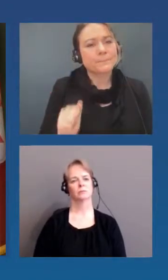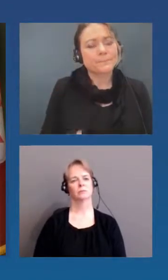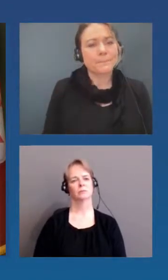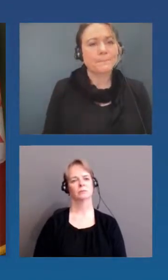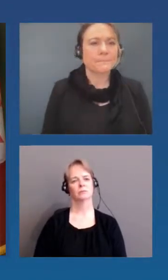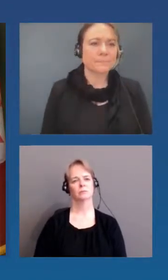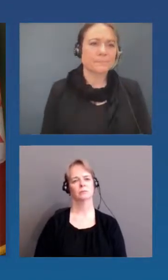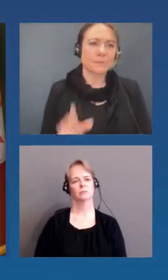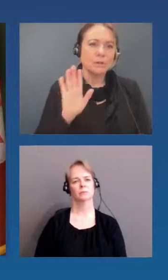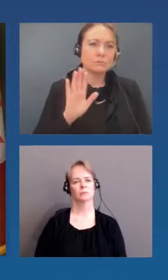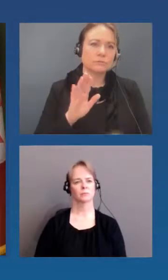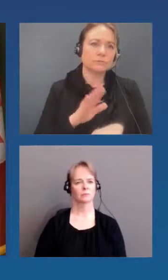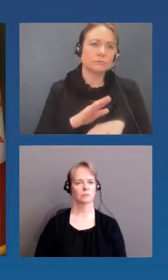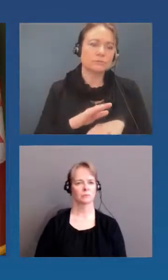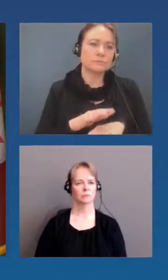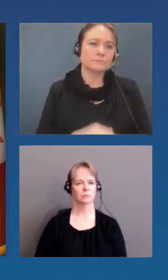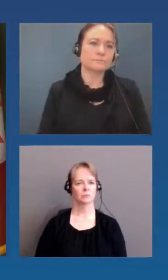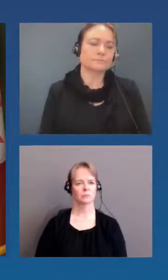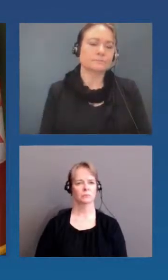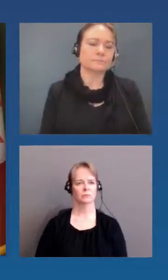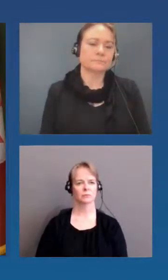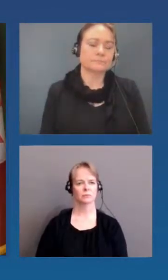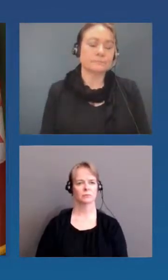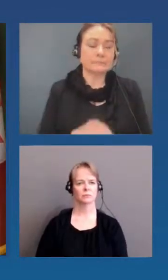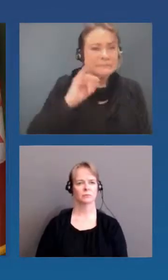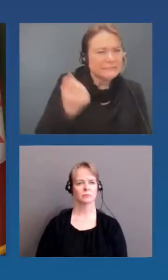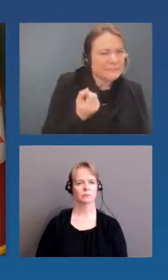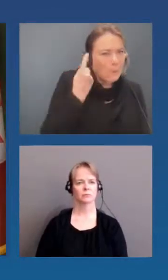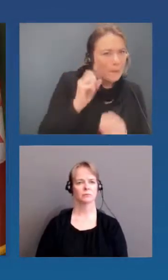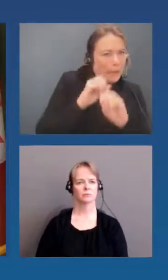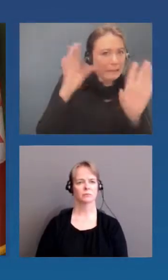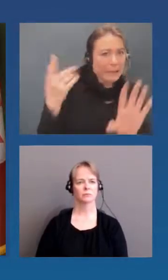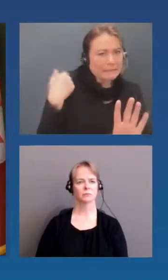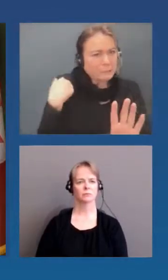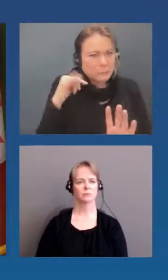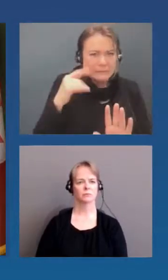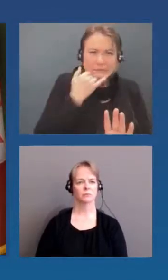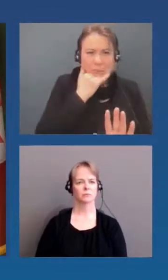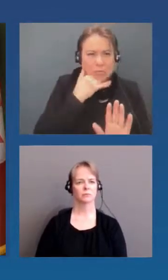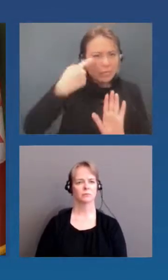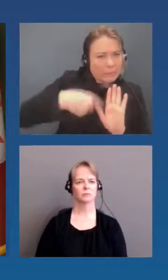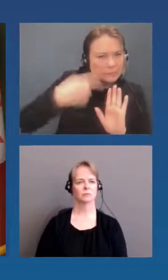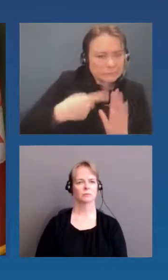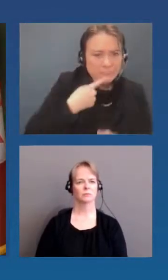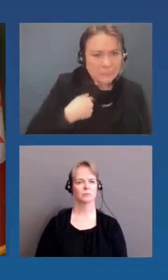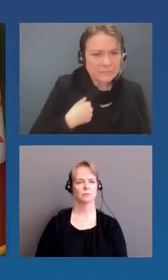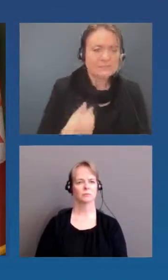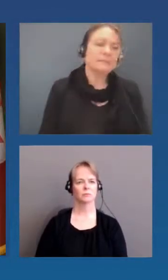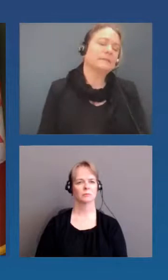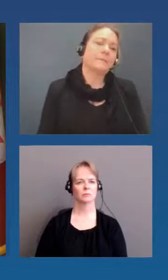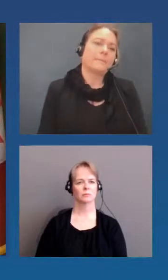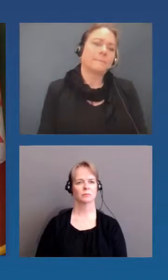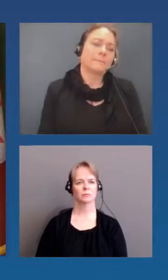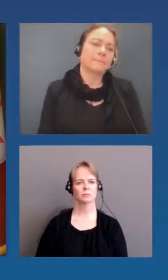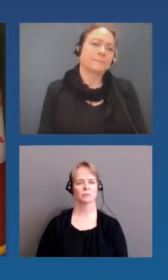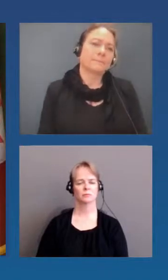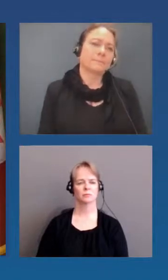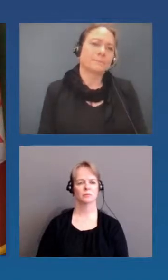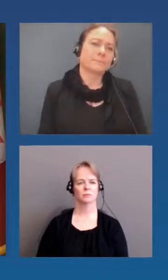les indicateurs qui, si j'ai bien compris, vous me corrigerez, nous laissent entendre qu'on